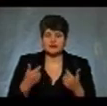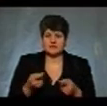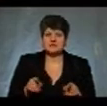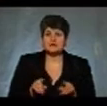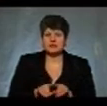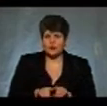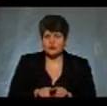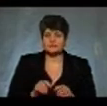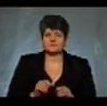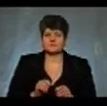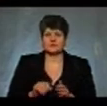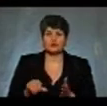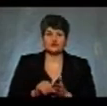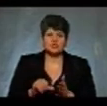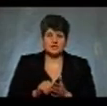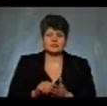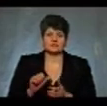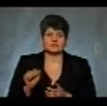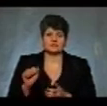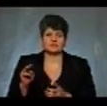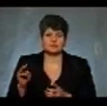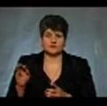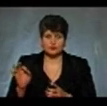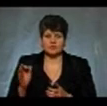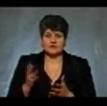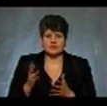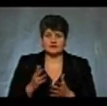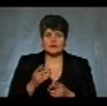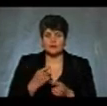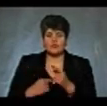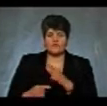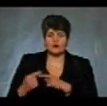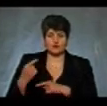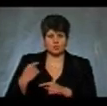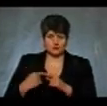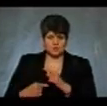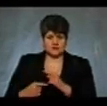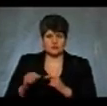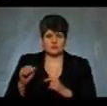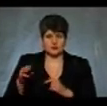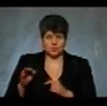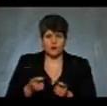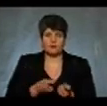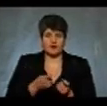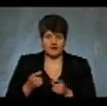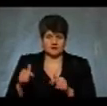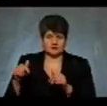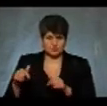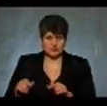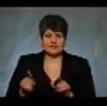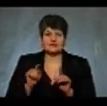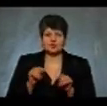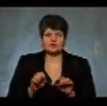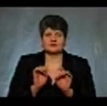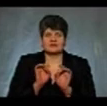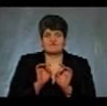до учасників антитерористичної операції, які демобілізувалися, які привезли сувеніри з собою для того, щоб вони